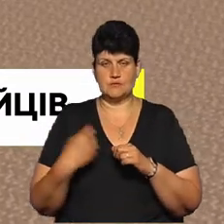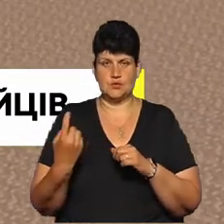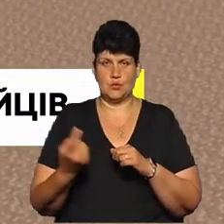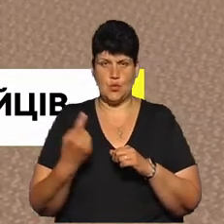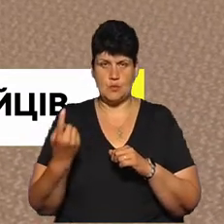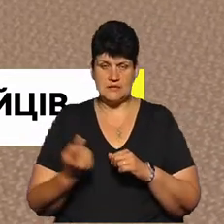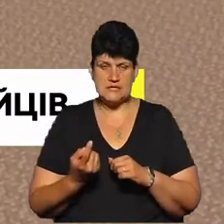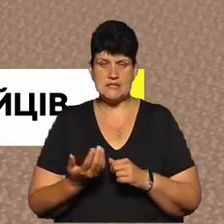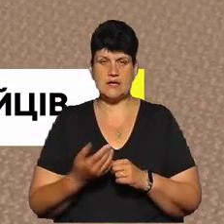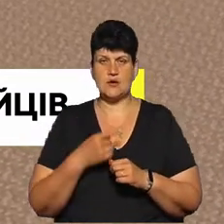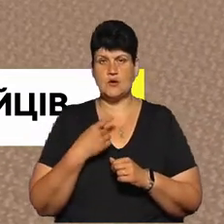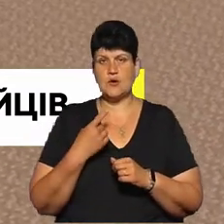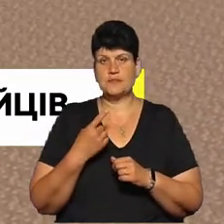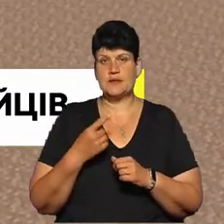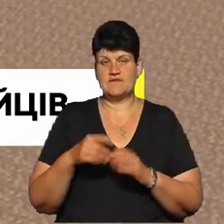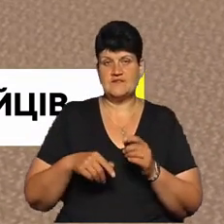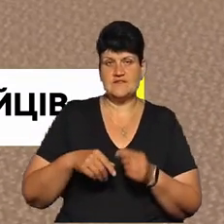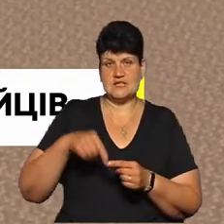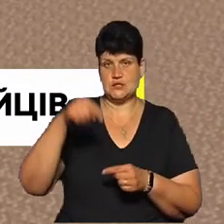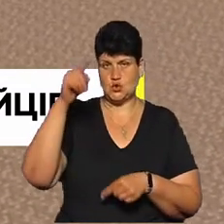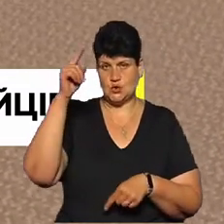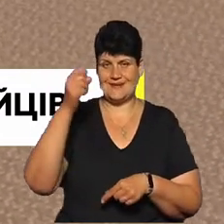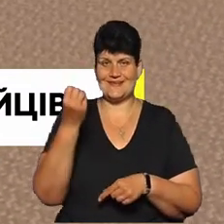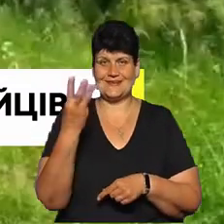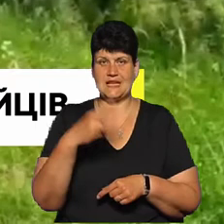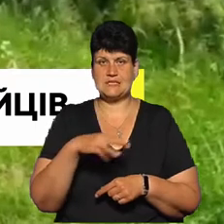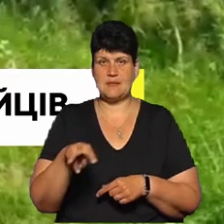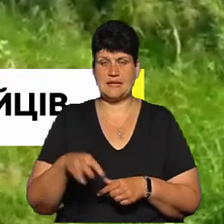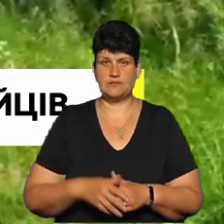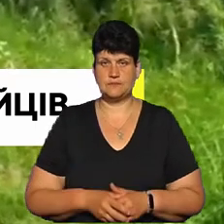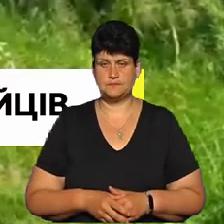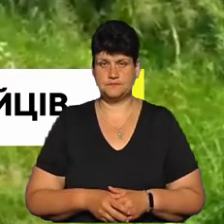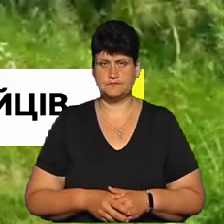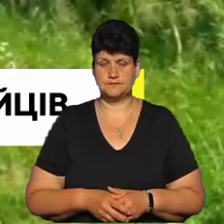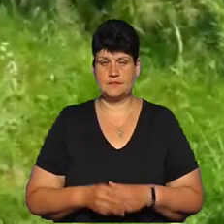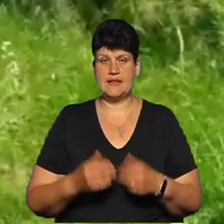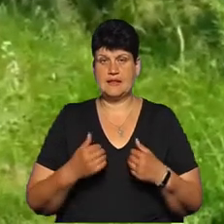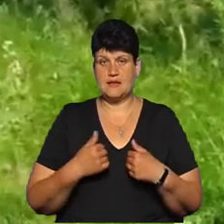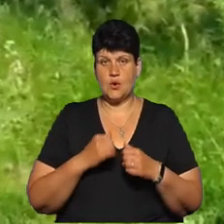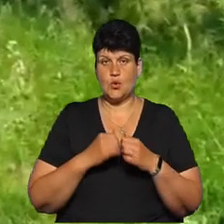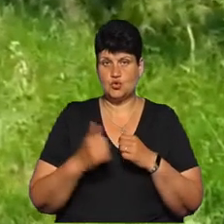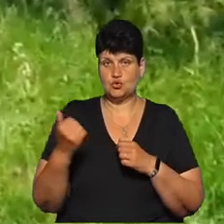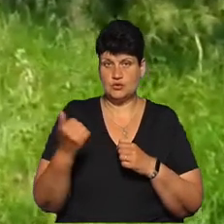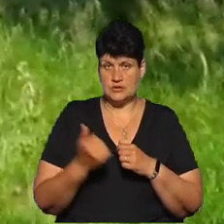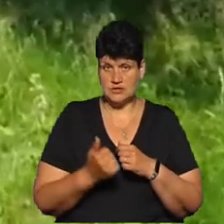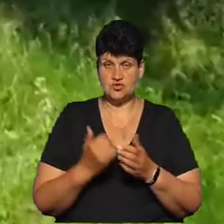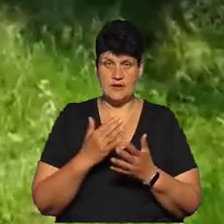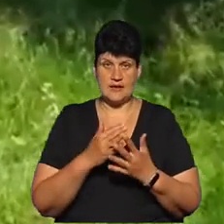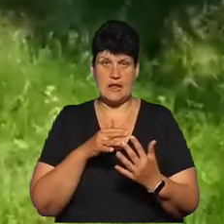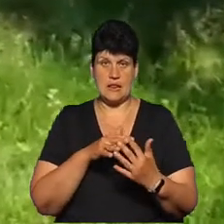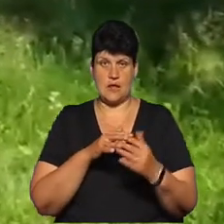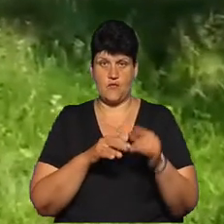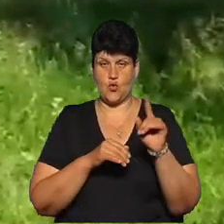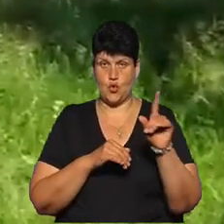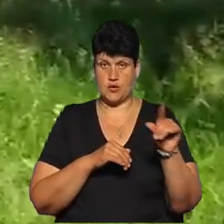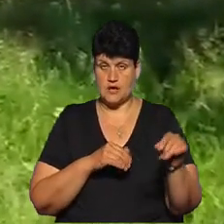каже Андрій Любунь. Висота дзвіниці – 13 метрів. Я майже щотижня буваю на фронті. Я коли